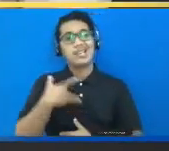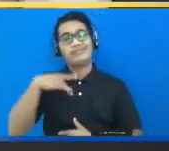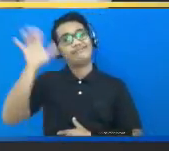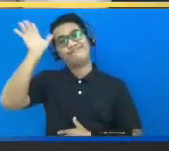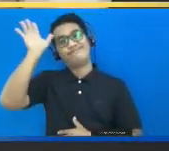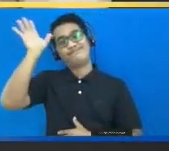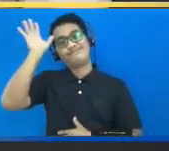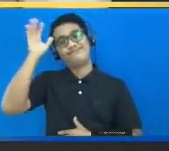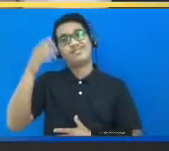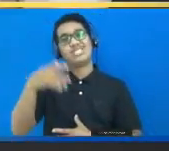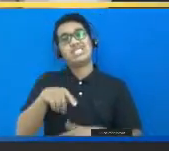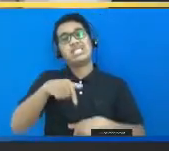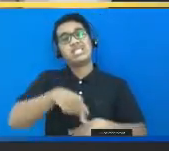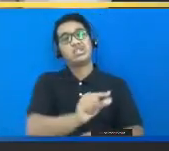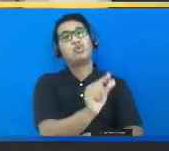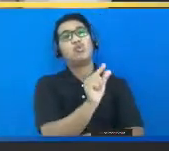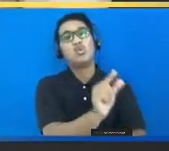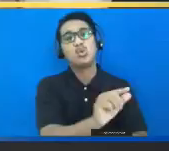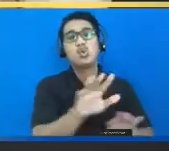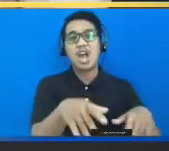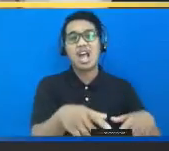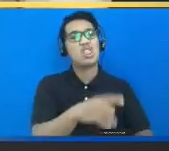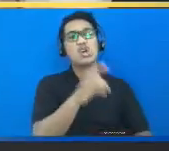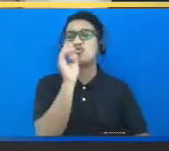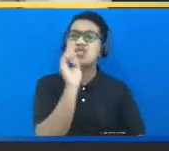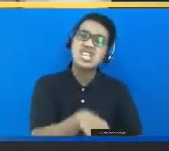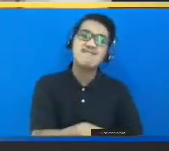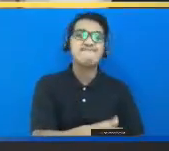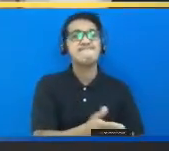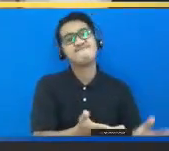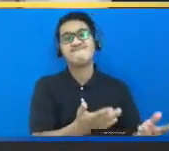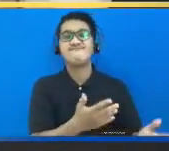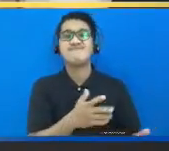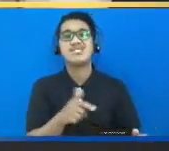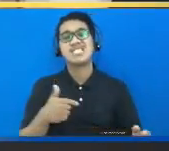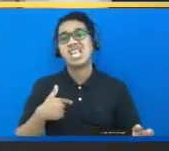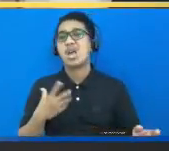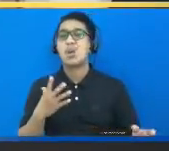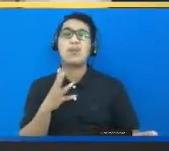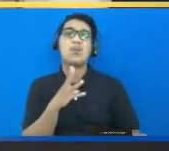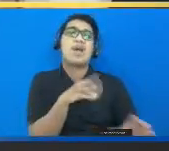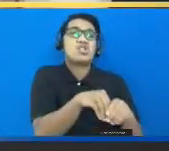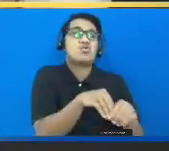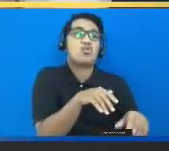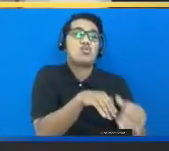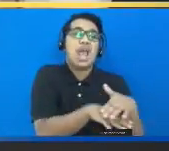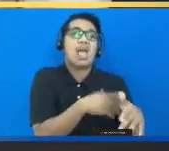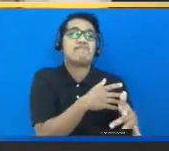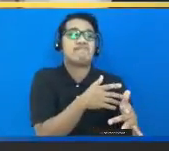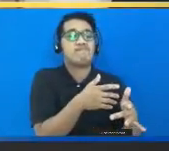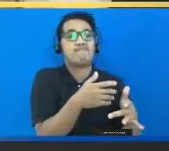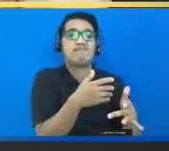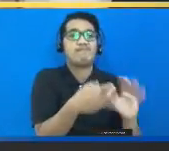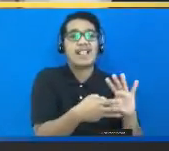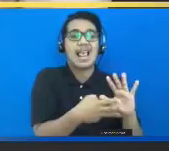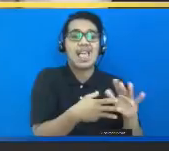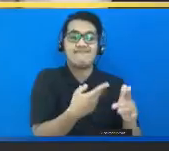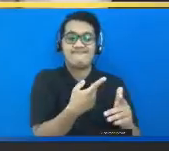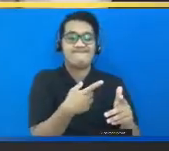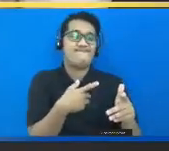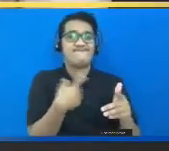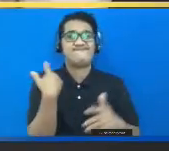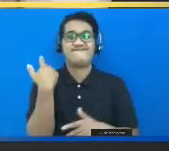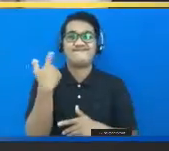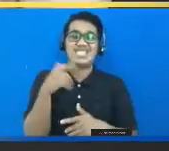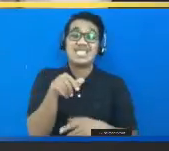kebetulan enggak tahu beruntung atau rugi itu terlibat di dalam penanganan beberapa krisis dan krisis ini berbeda sekali